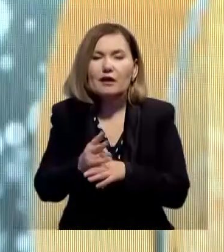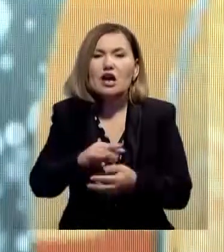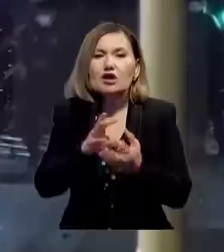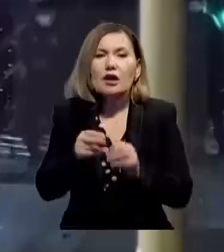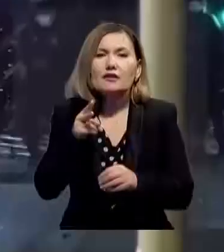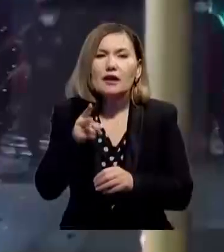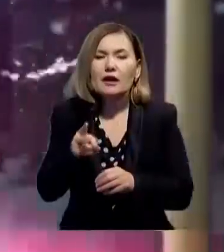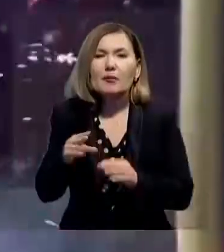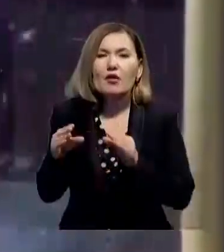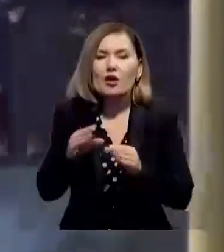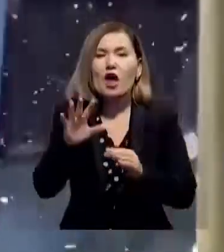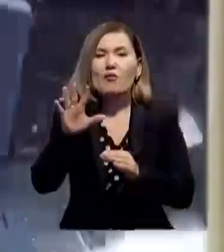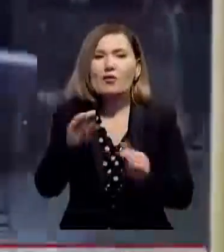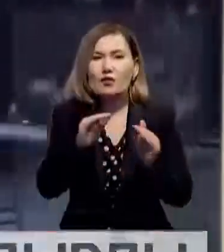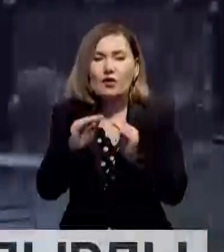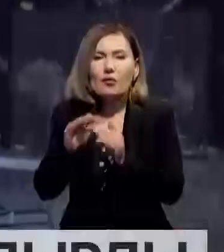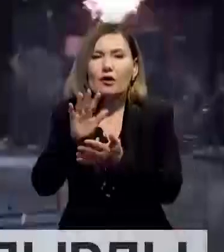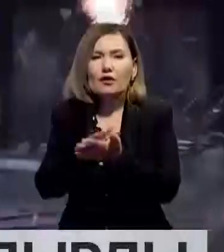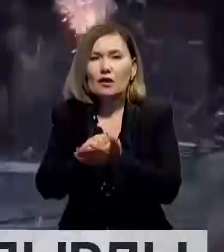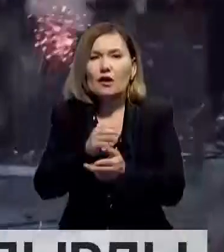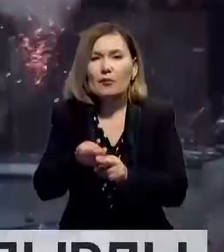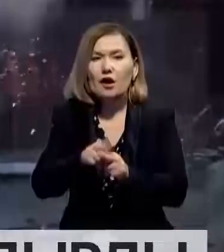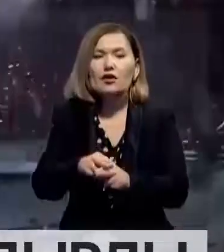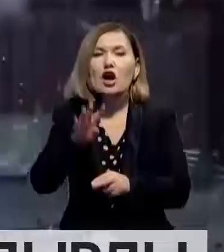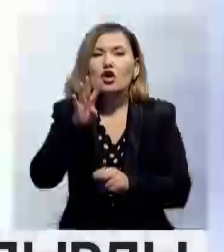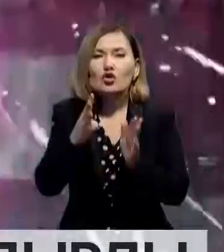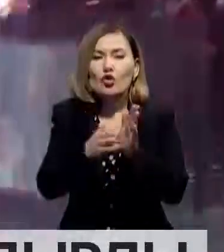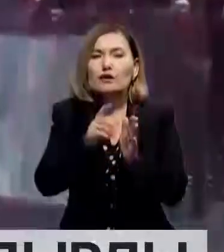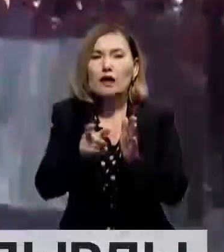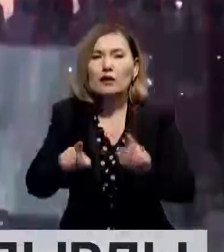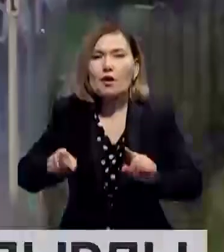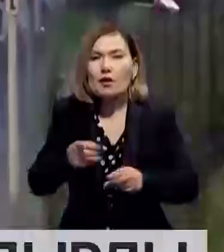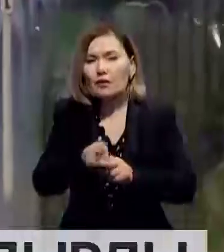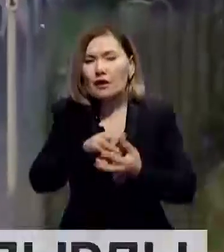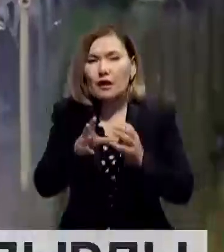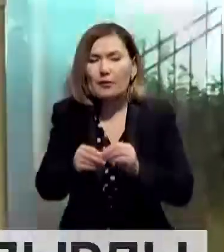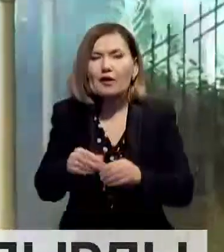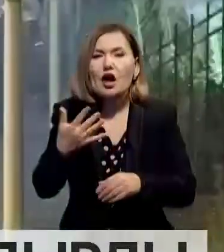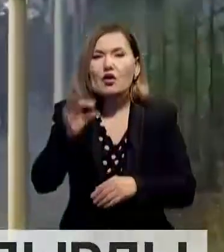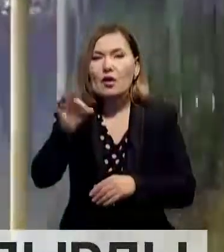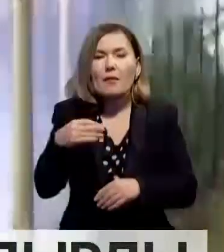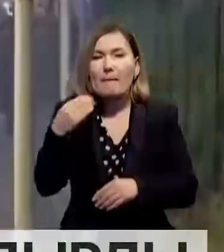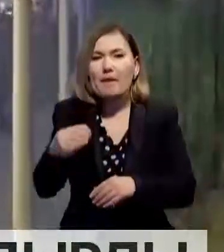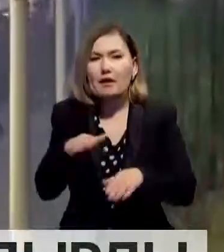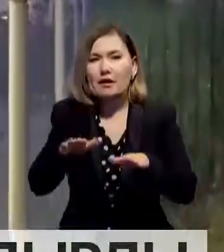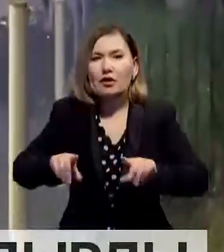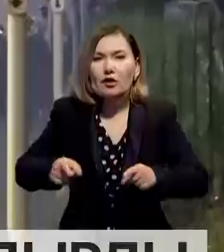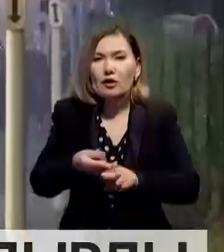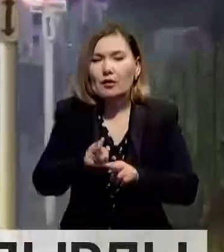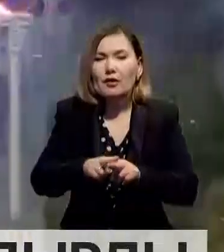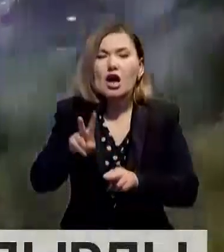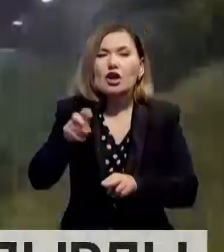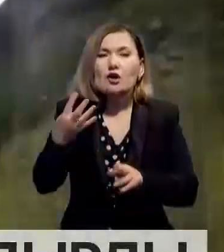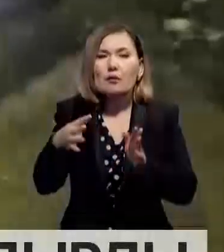пен 500-дей ғимаратқа зақым келген. Осы сәтке дейін 900-ге жуық адам қамауға алынды. Олардың жартысы Парижде ұсталған.